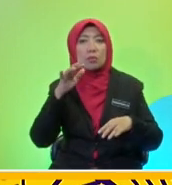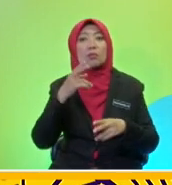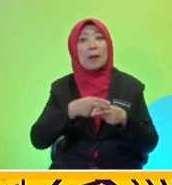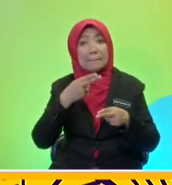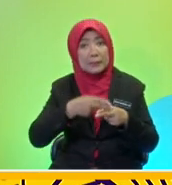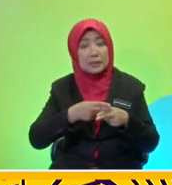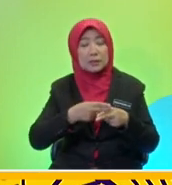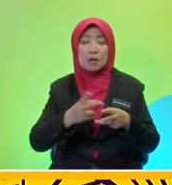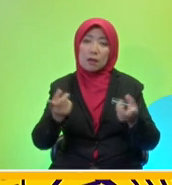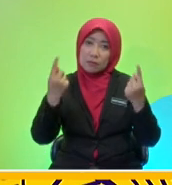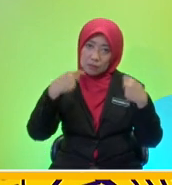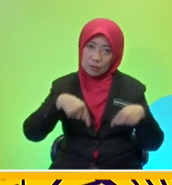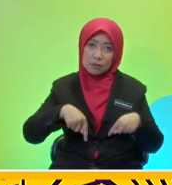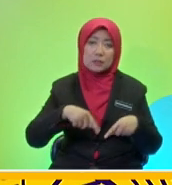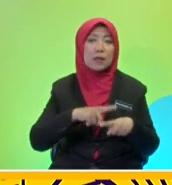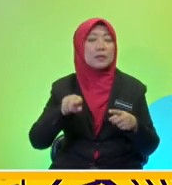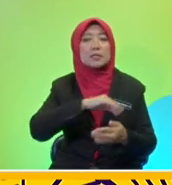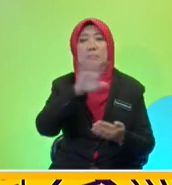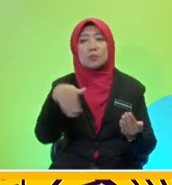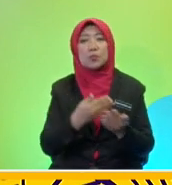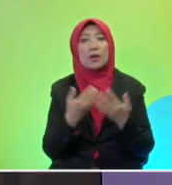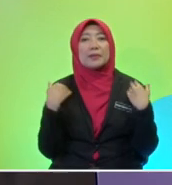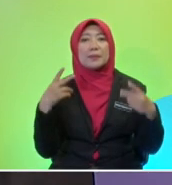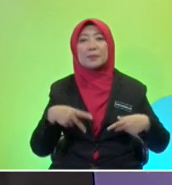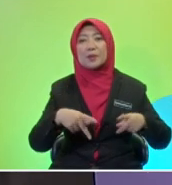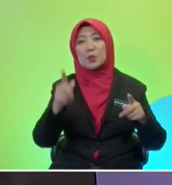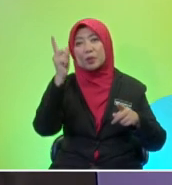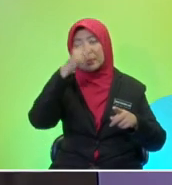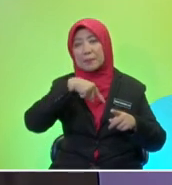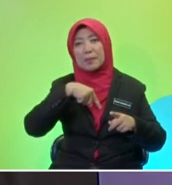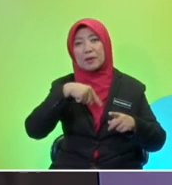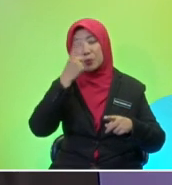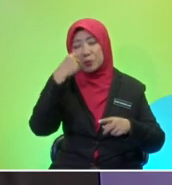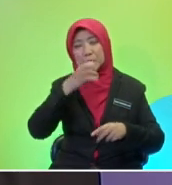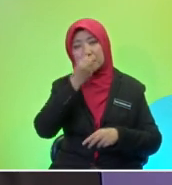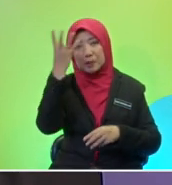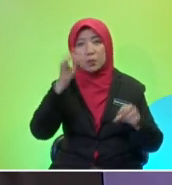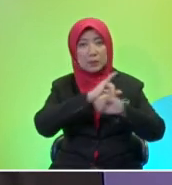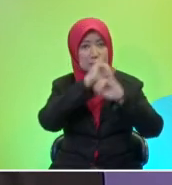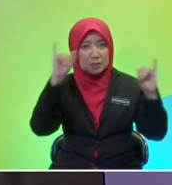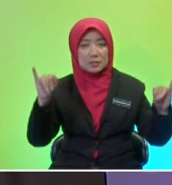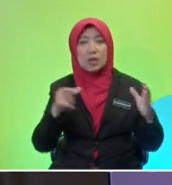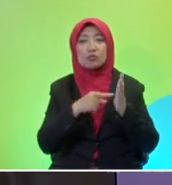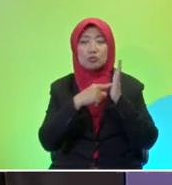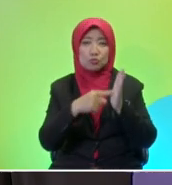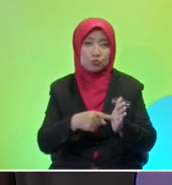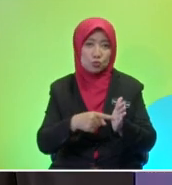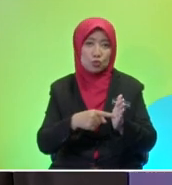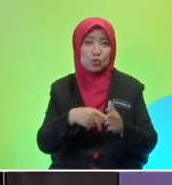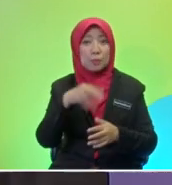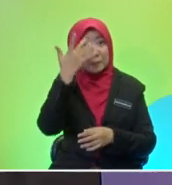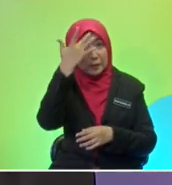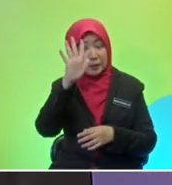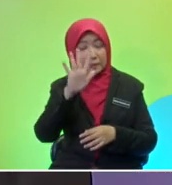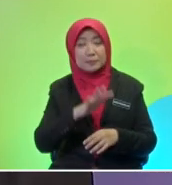semua pelajaran harus bikin peluang untuk datang ke hadap pada hadirlah memberi penerangan Oke menunjukkan kebolehan mereka oke